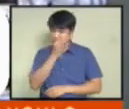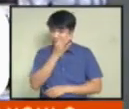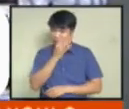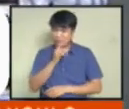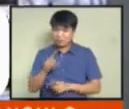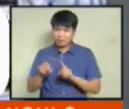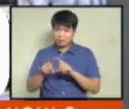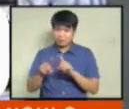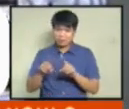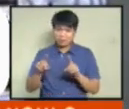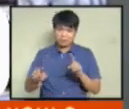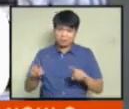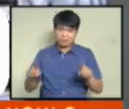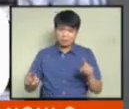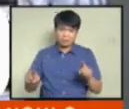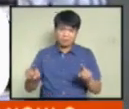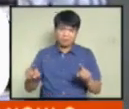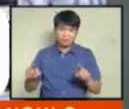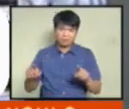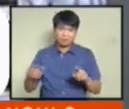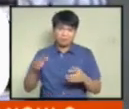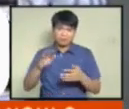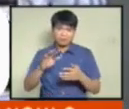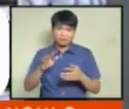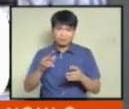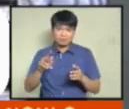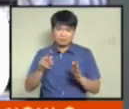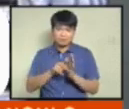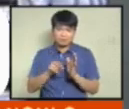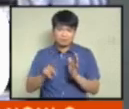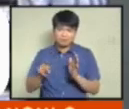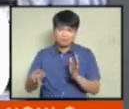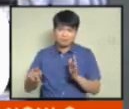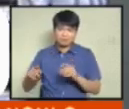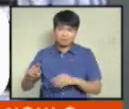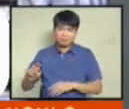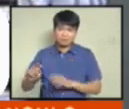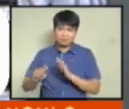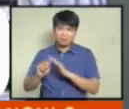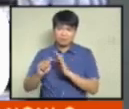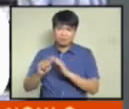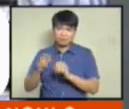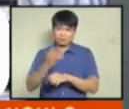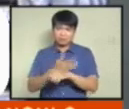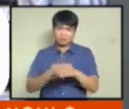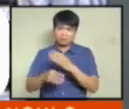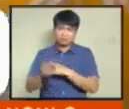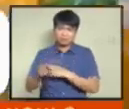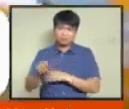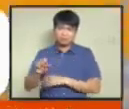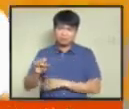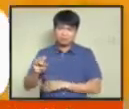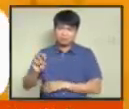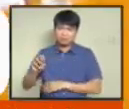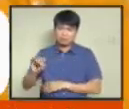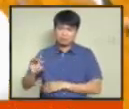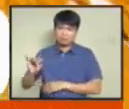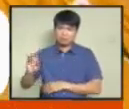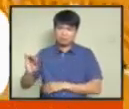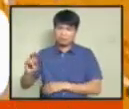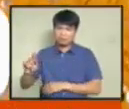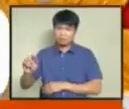different kinds of peasant patterns, puff sleeves and smocked bottoms. We have